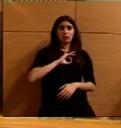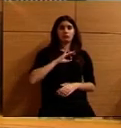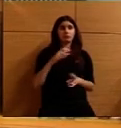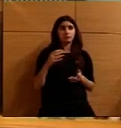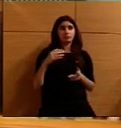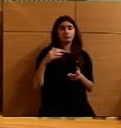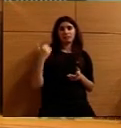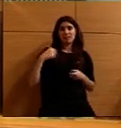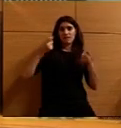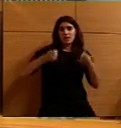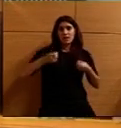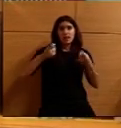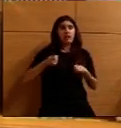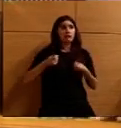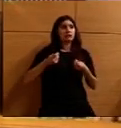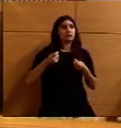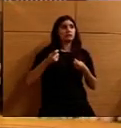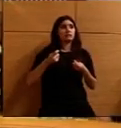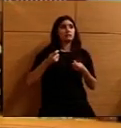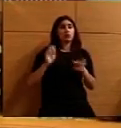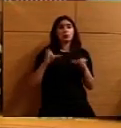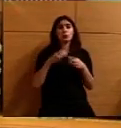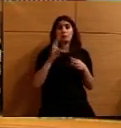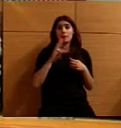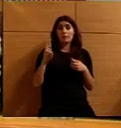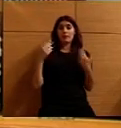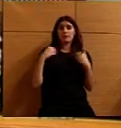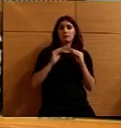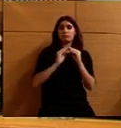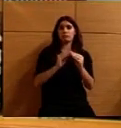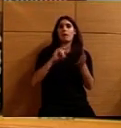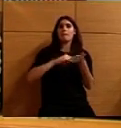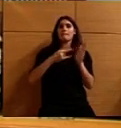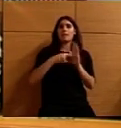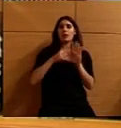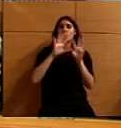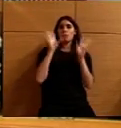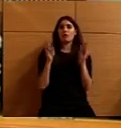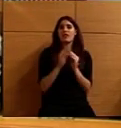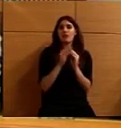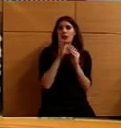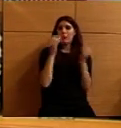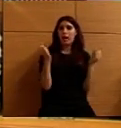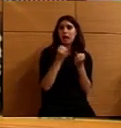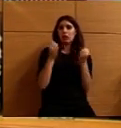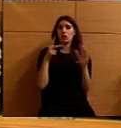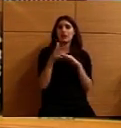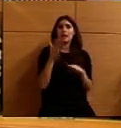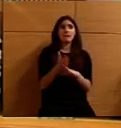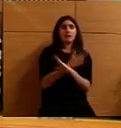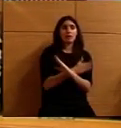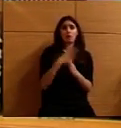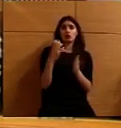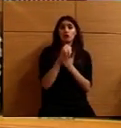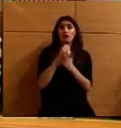bueno, com ja es va sol·licitar per part del Partit Popular, hauria d'elaborar un pla provincial d'acció i prevenció que abarcasse